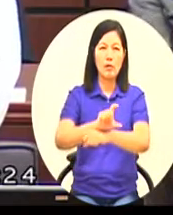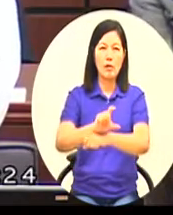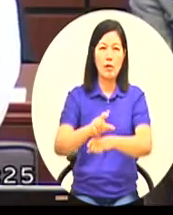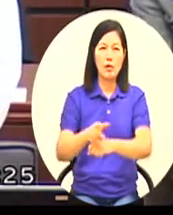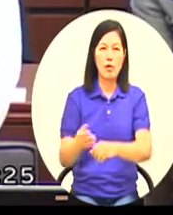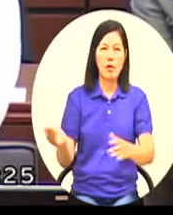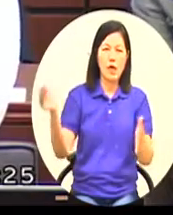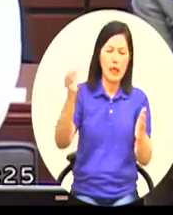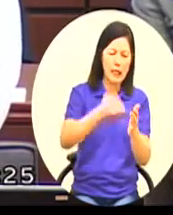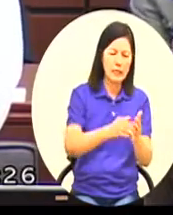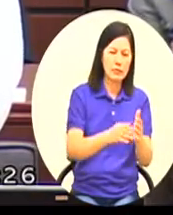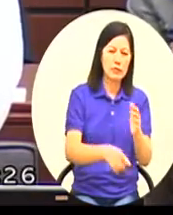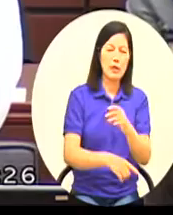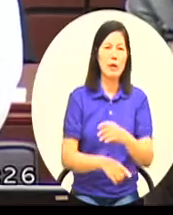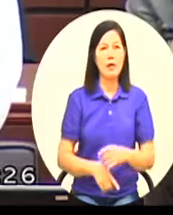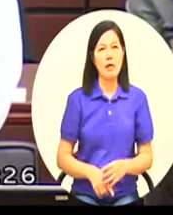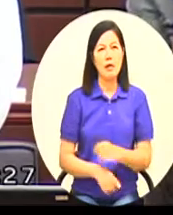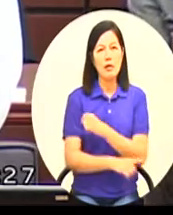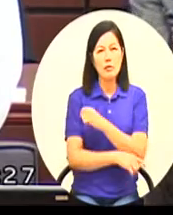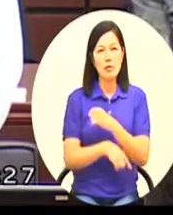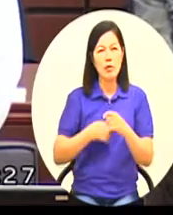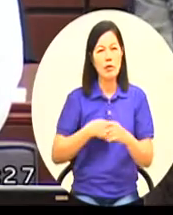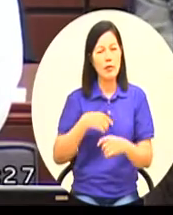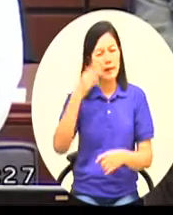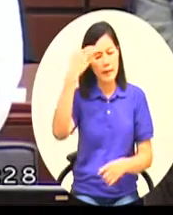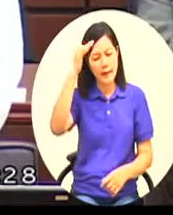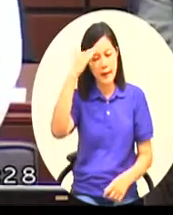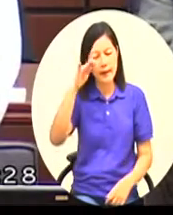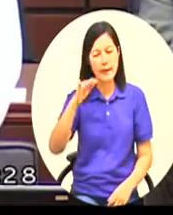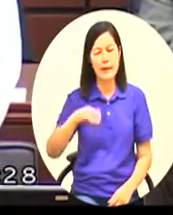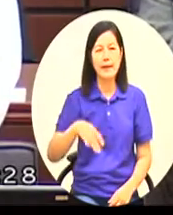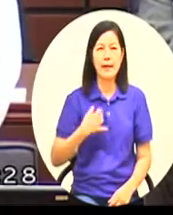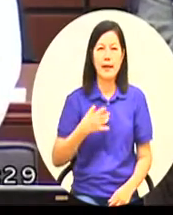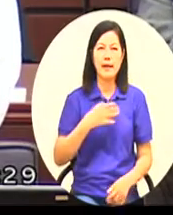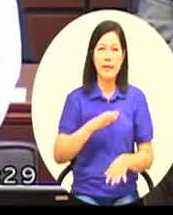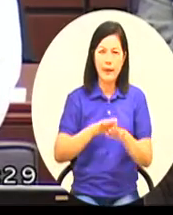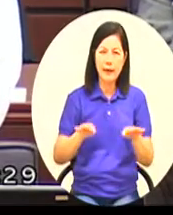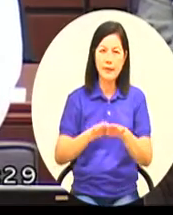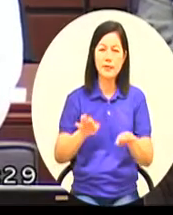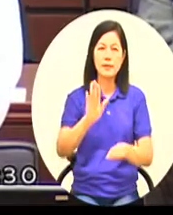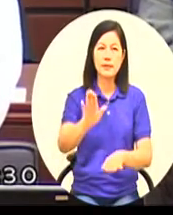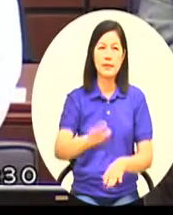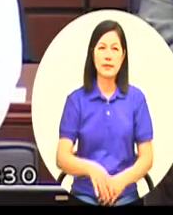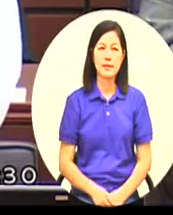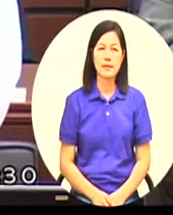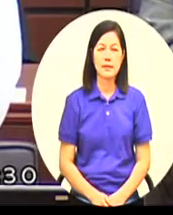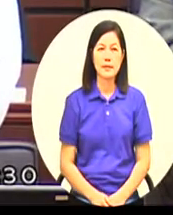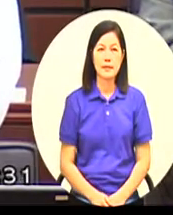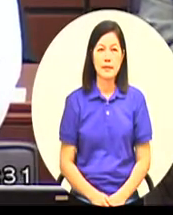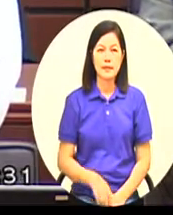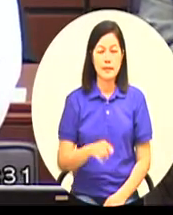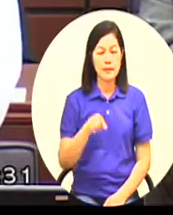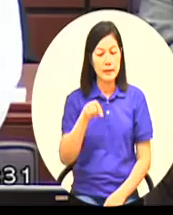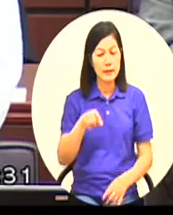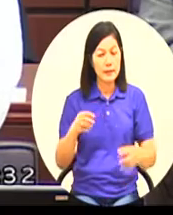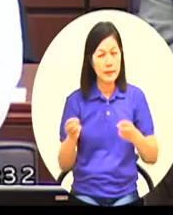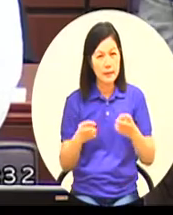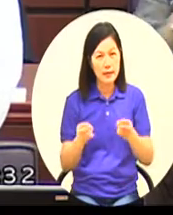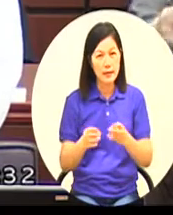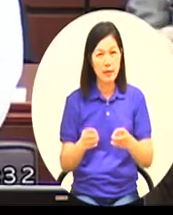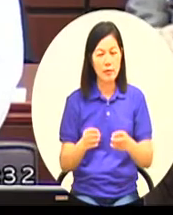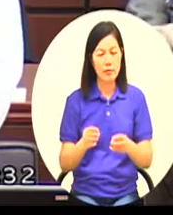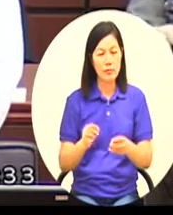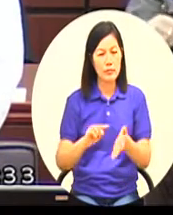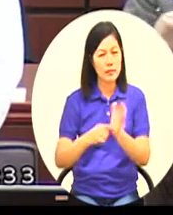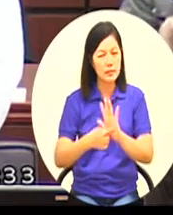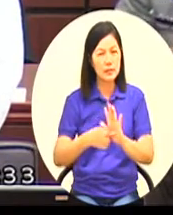后也必须要讲说我很庆幸病人安全啊。那所以这部分其实这个议题的出现，事实上我